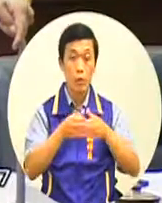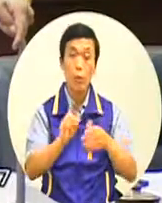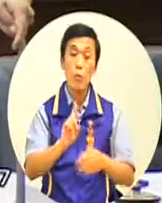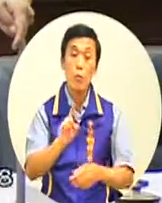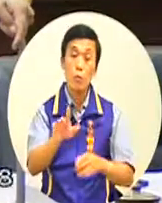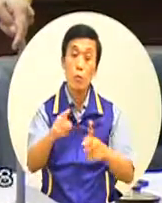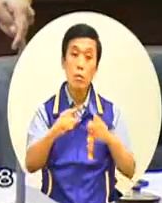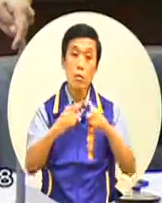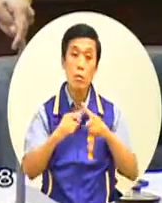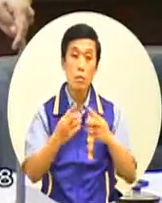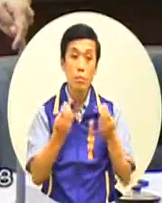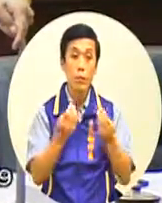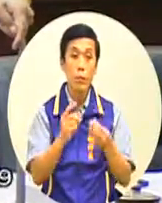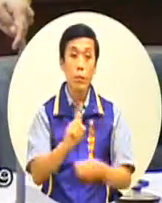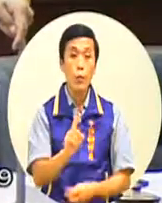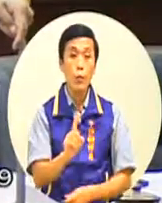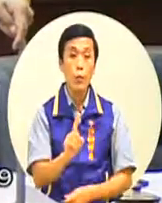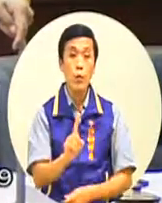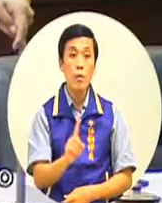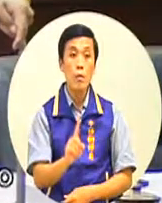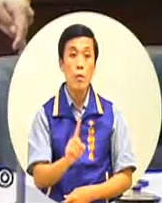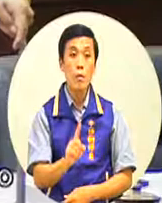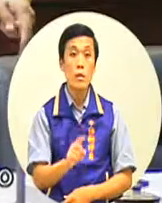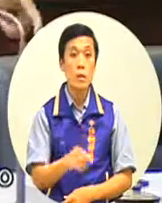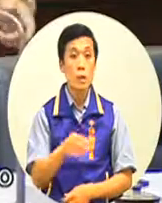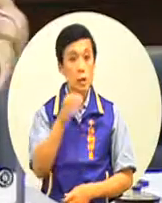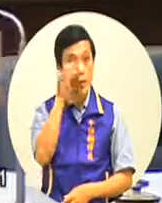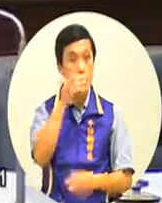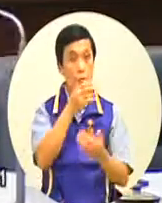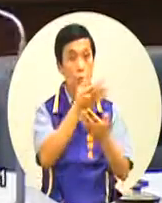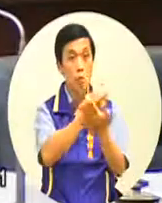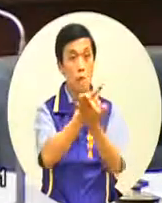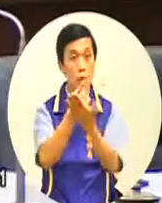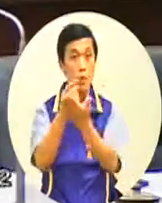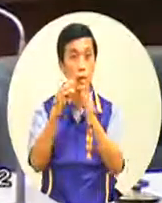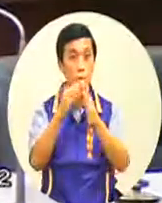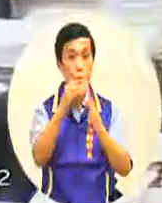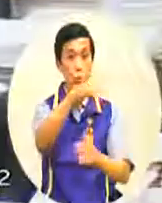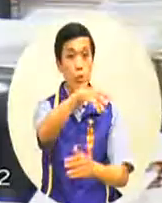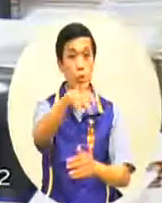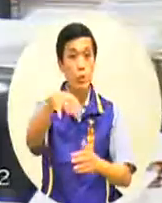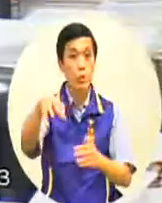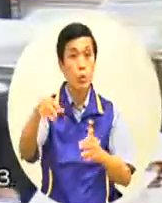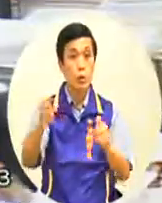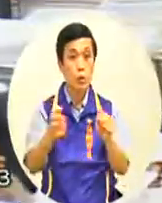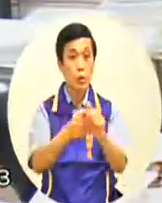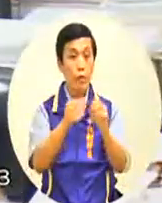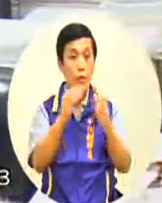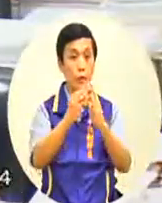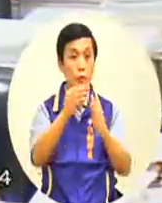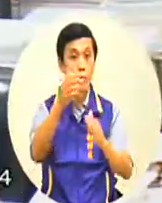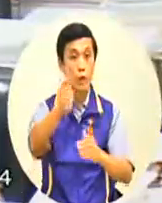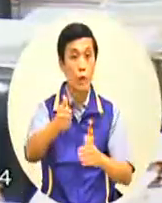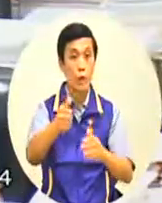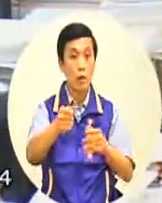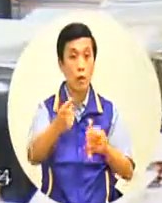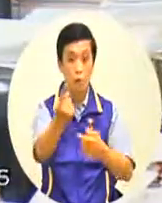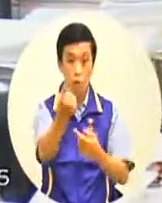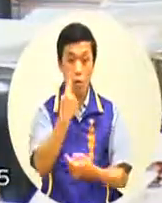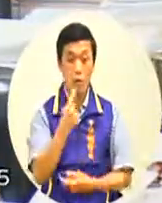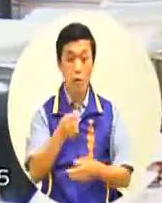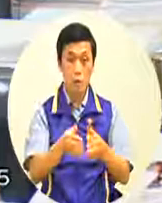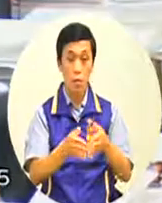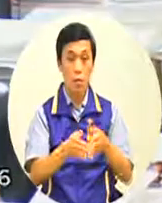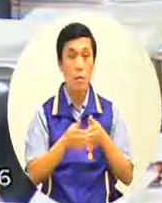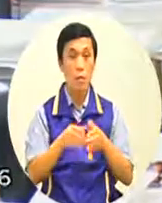今天没有列席嘞？ 看各局处首长的。 从来没有一个副局长没有列席的啊，我想这个应该要更